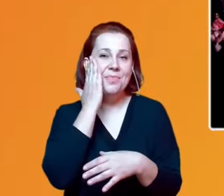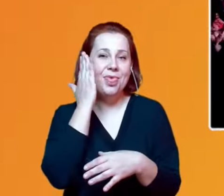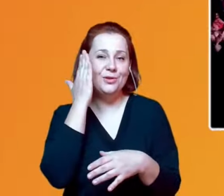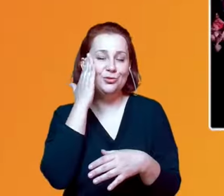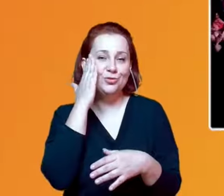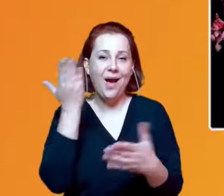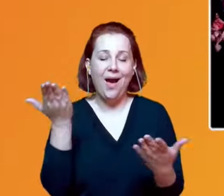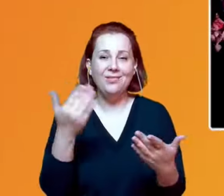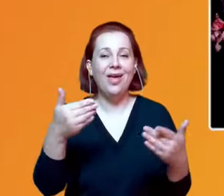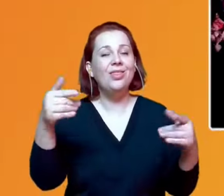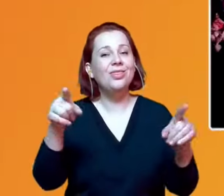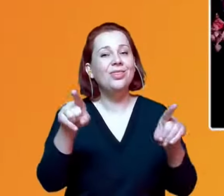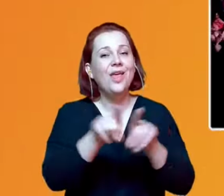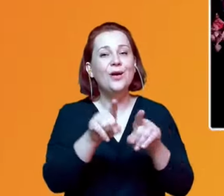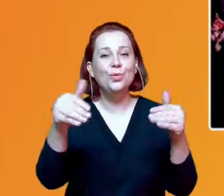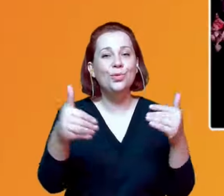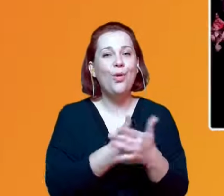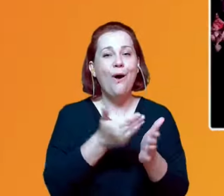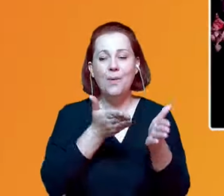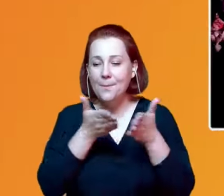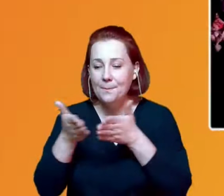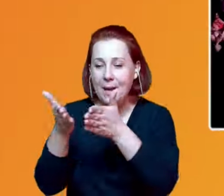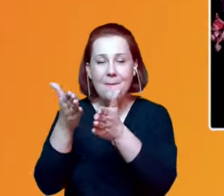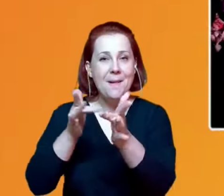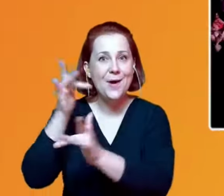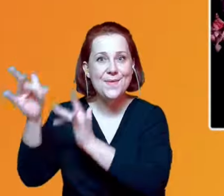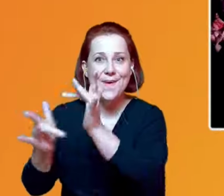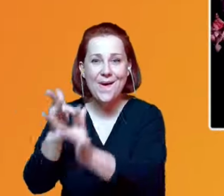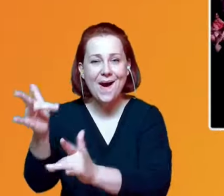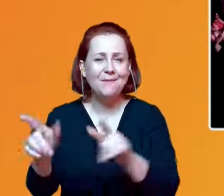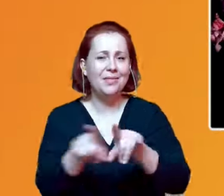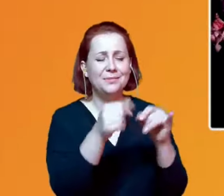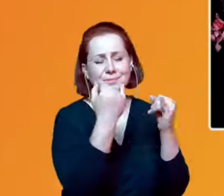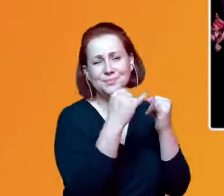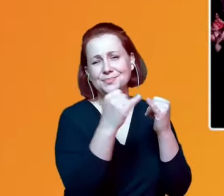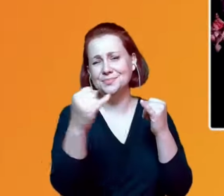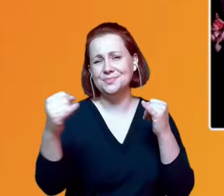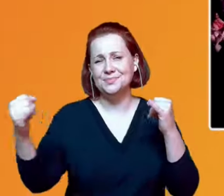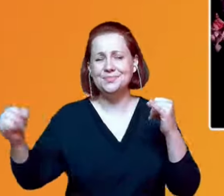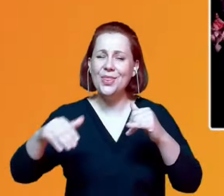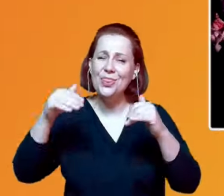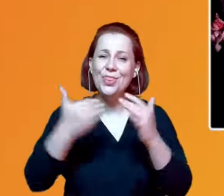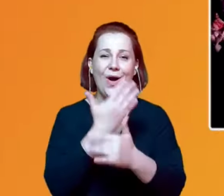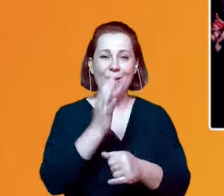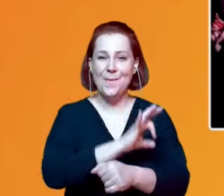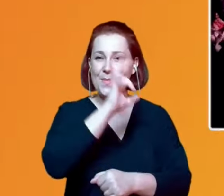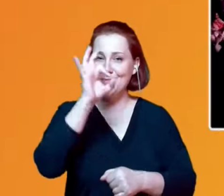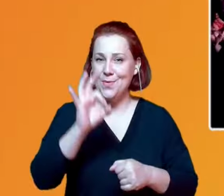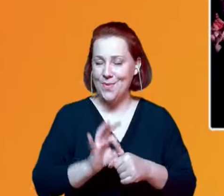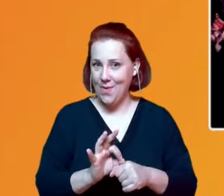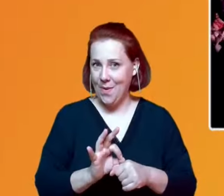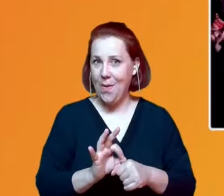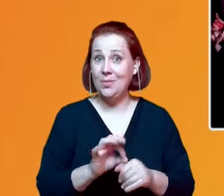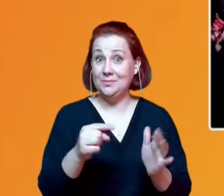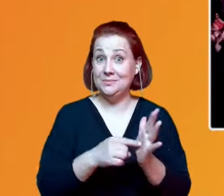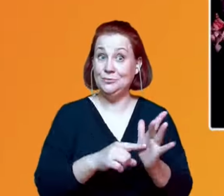mieszkalnictwo, nowe ścieżki rowerowe i cały szereg innych nowych projektów, które zostały